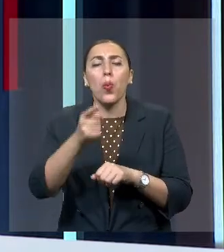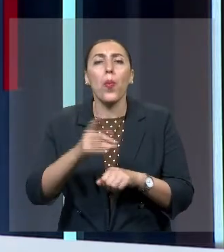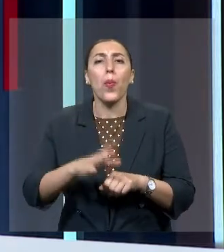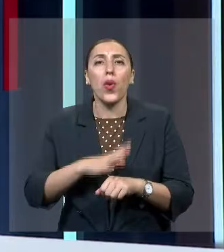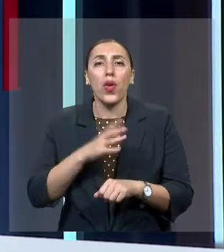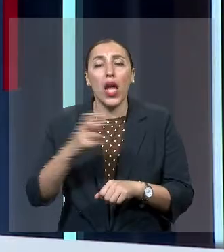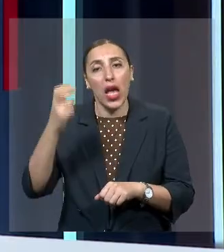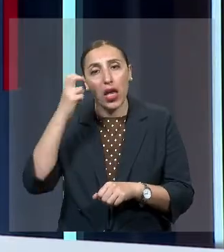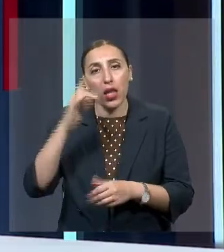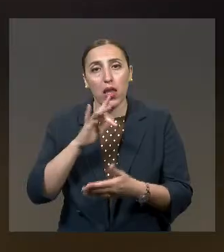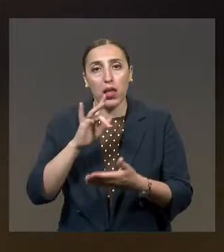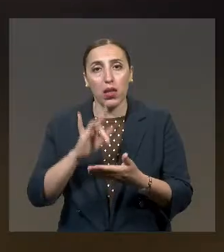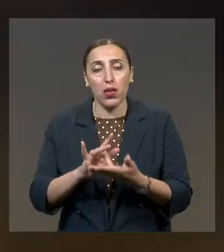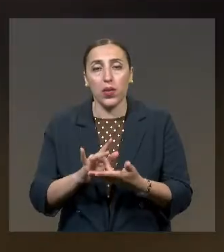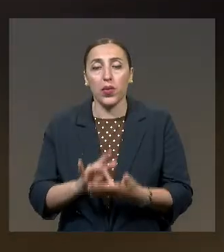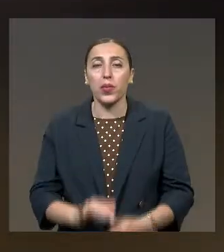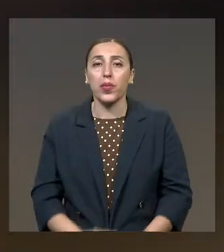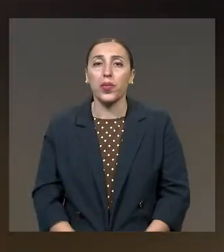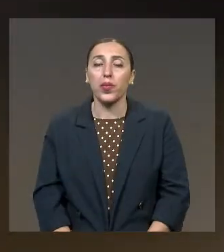ենթարկել Կիևը։